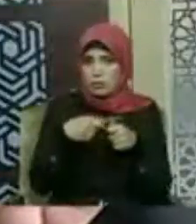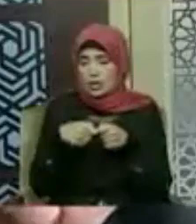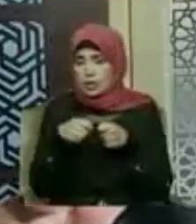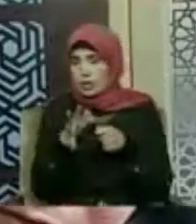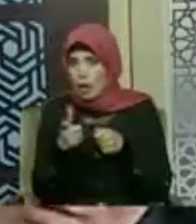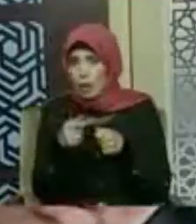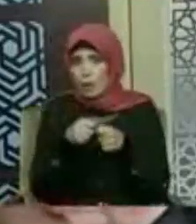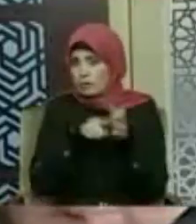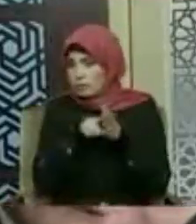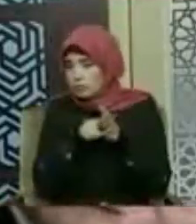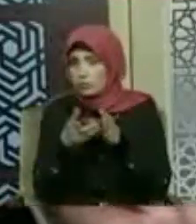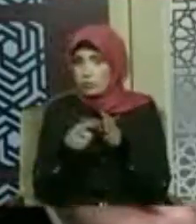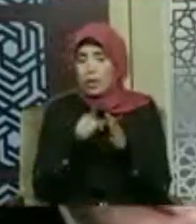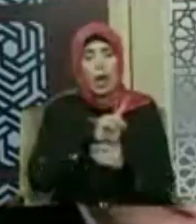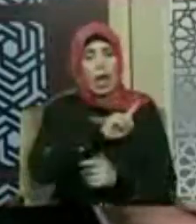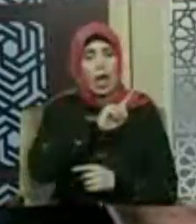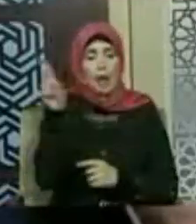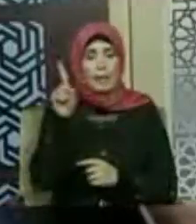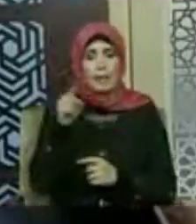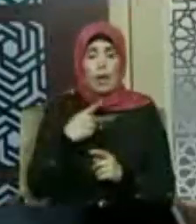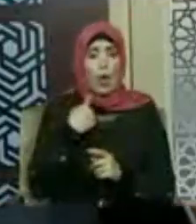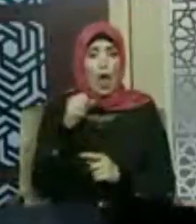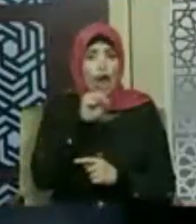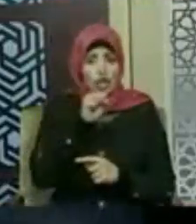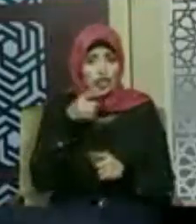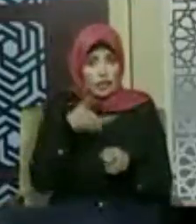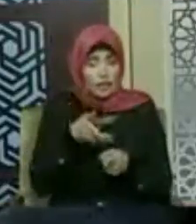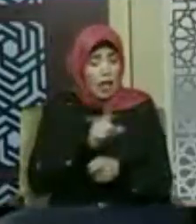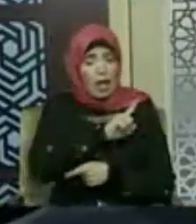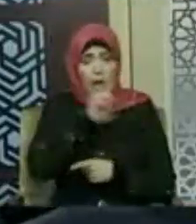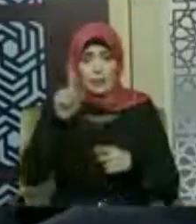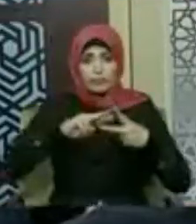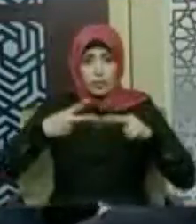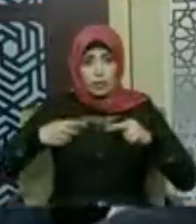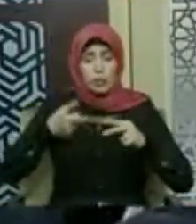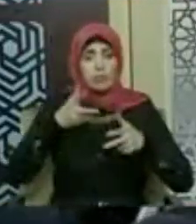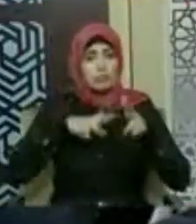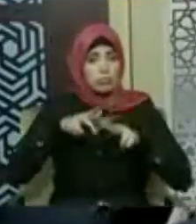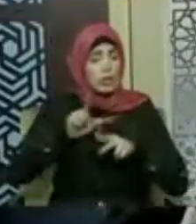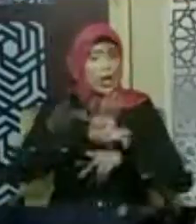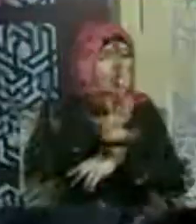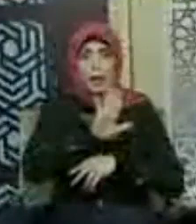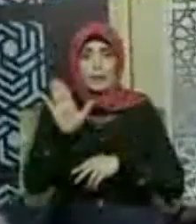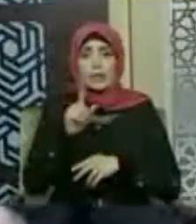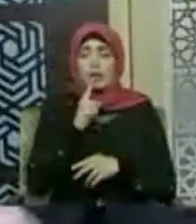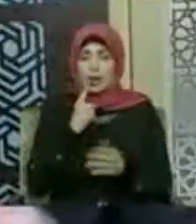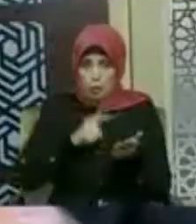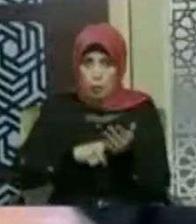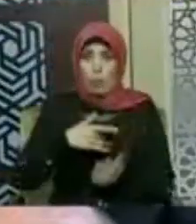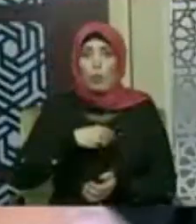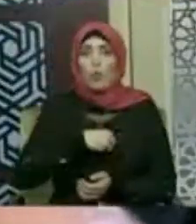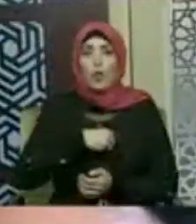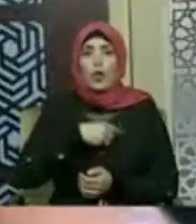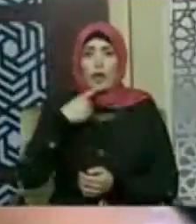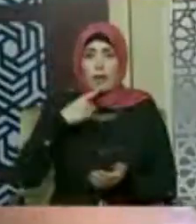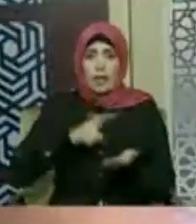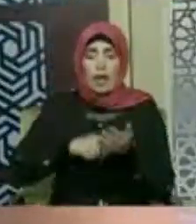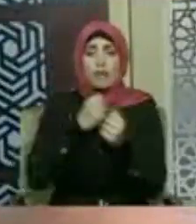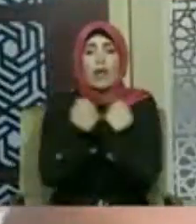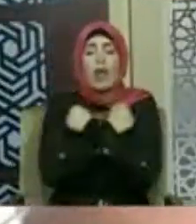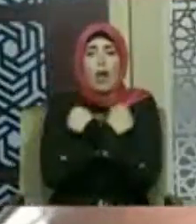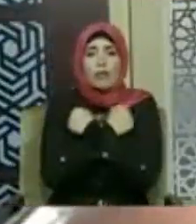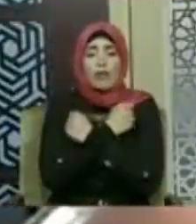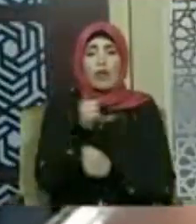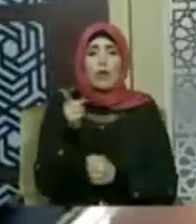موقنين أن الحضارات والدول التي لا تبنى على القيم